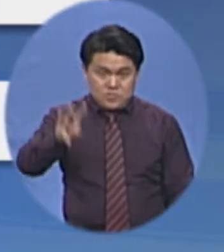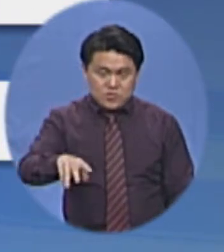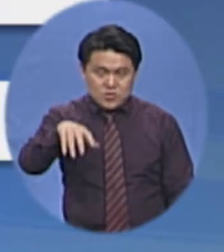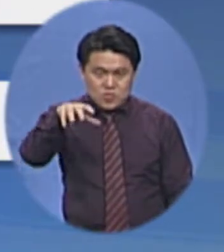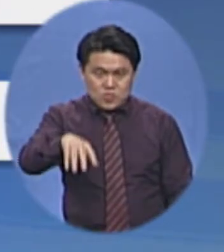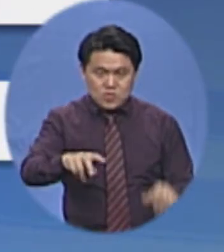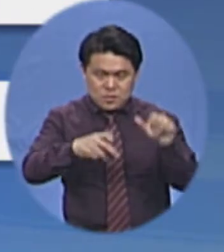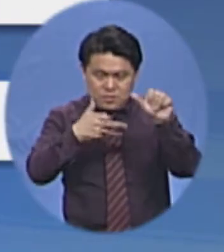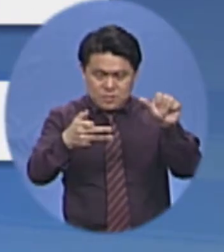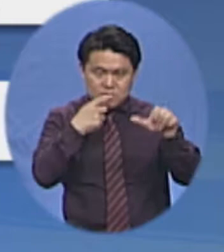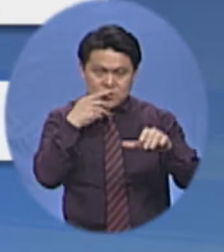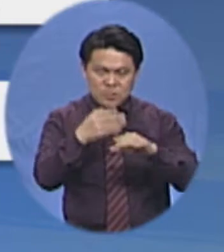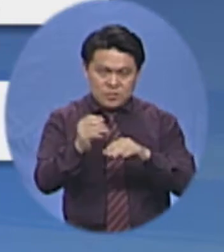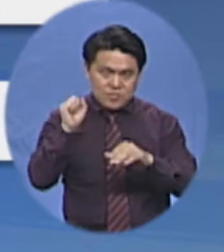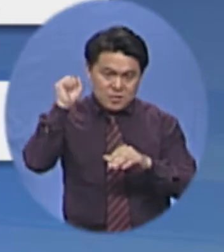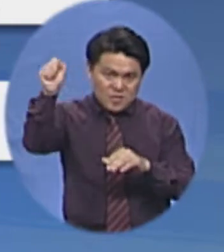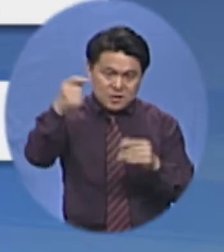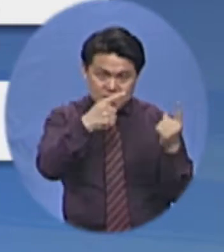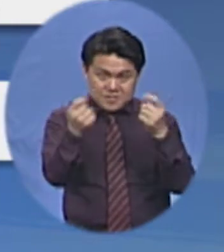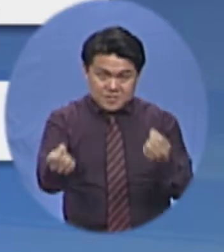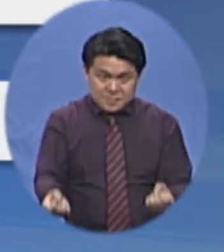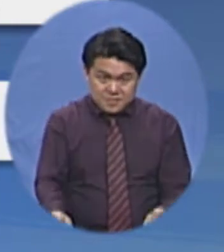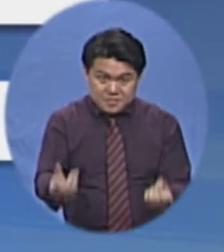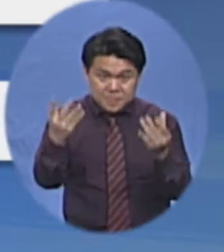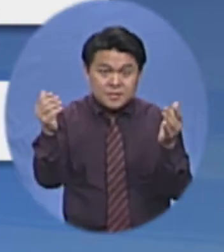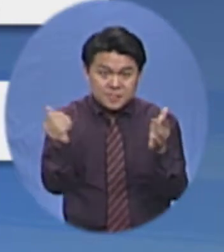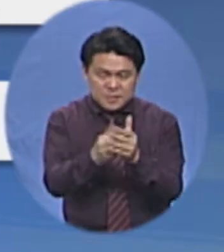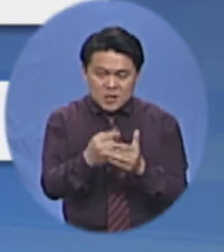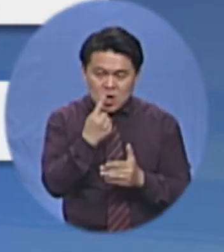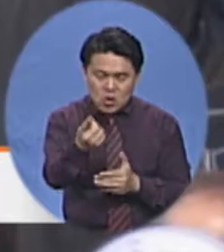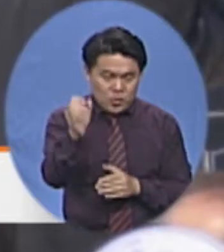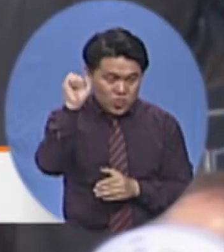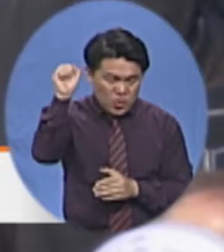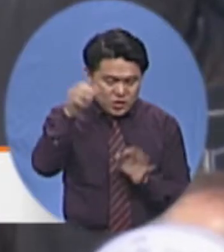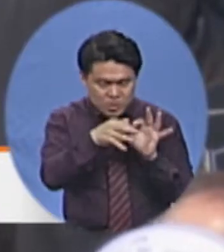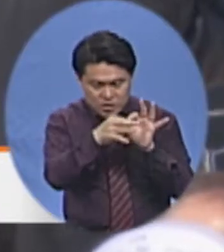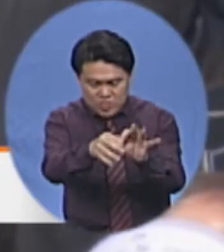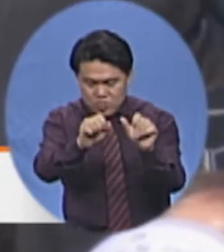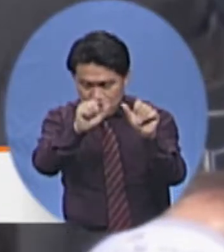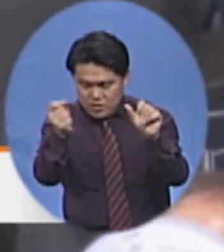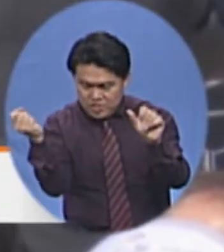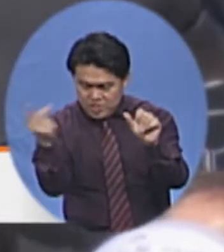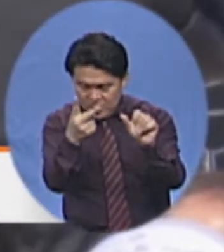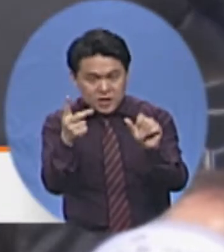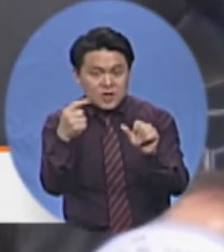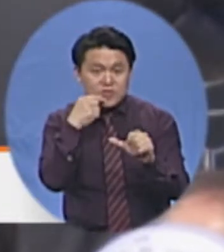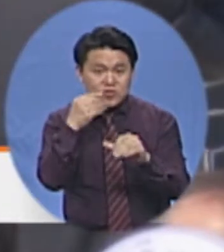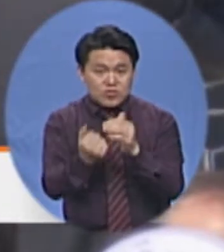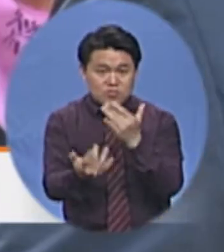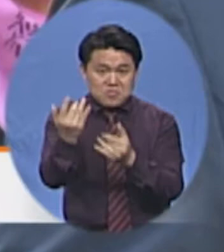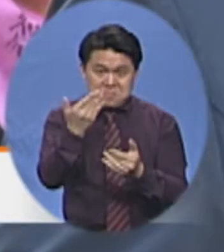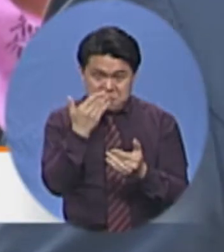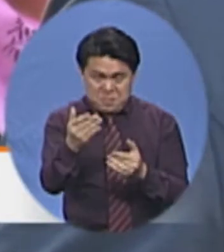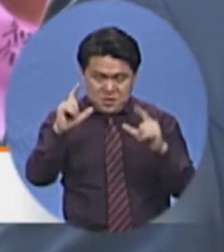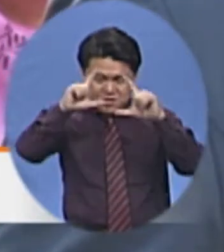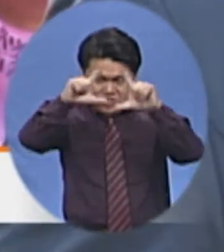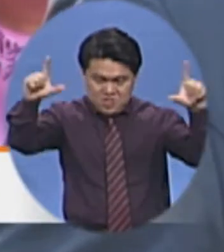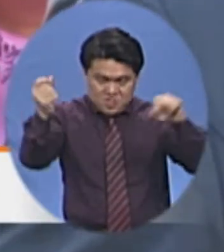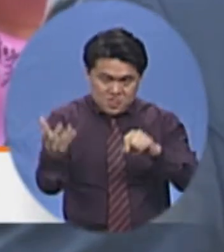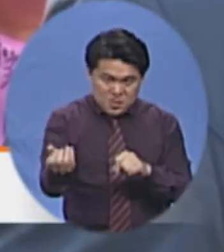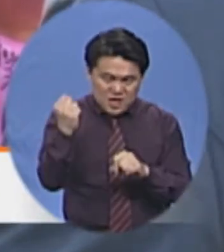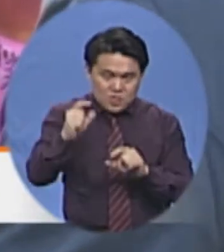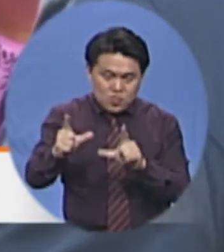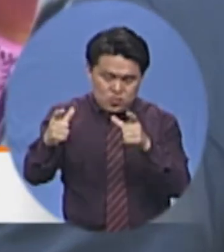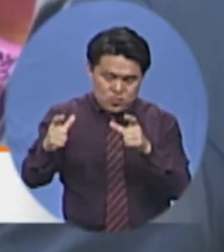광주광역시에서 5.18 민주화운동 기념식이 열렸습니다. 촛불로 있는 5월, 다시 타오르는 민주주의를 슬로건으로 광주시